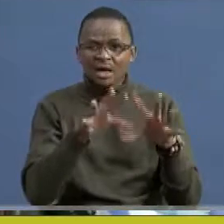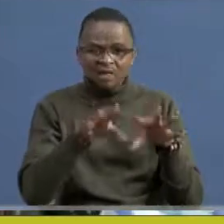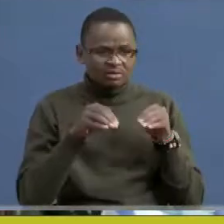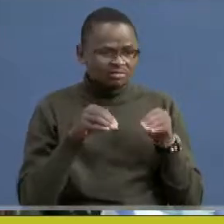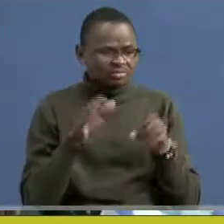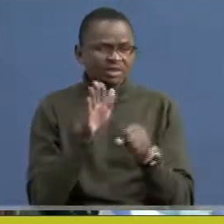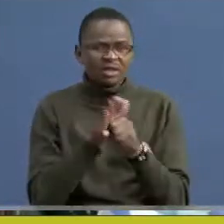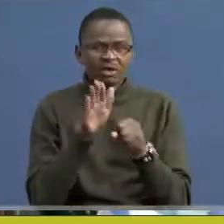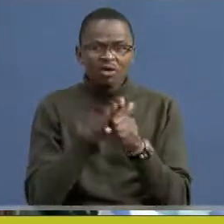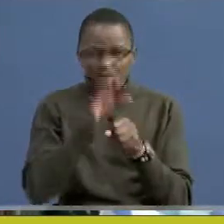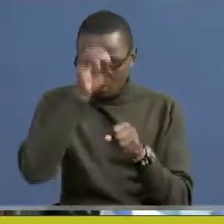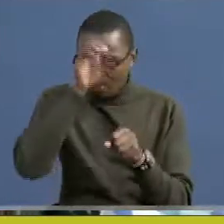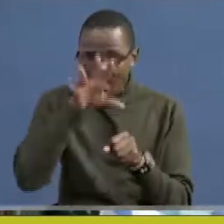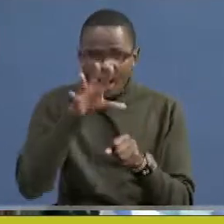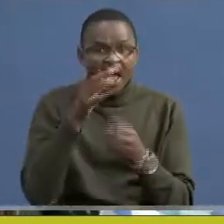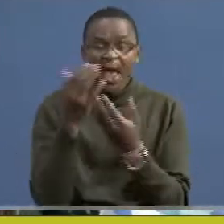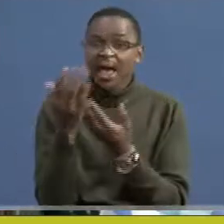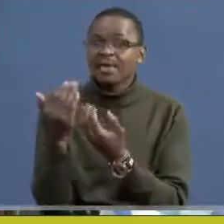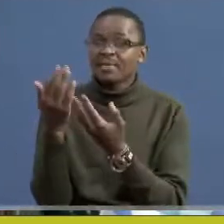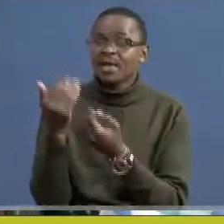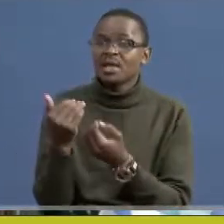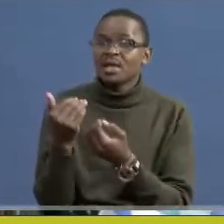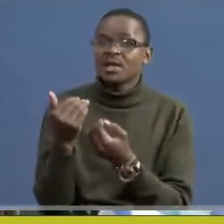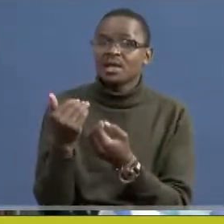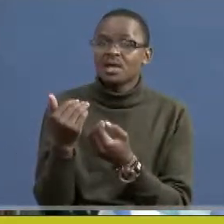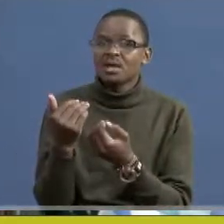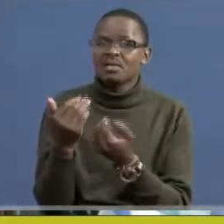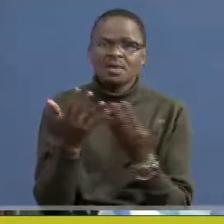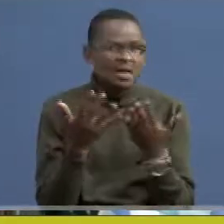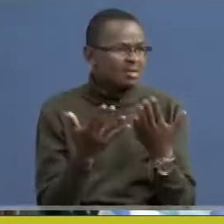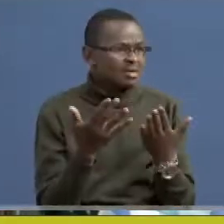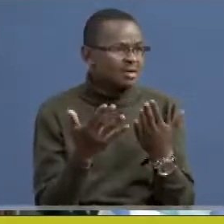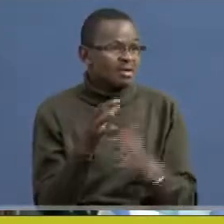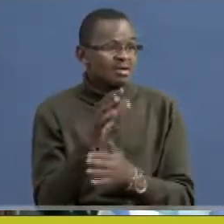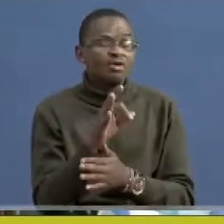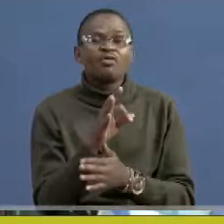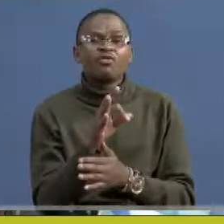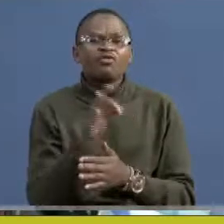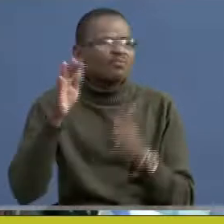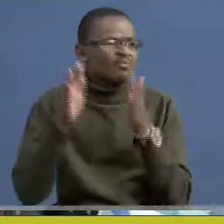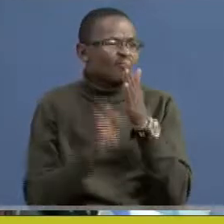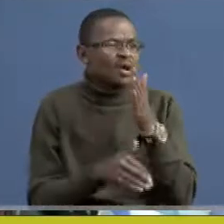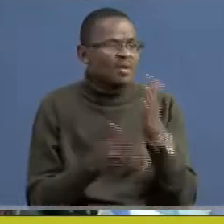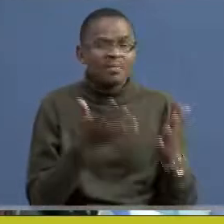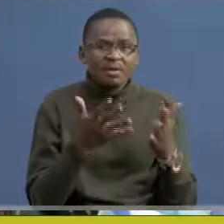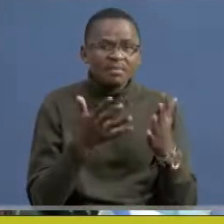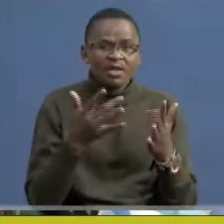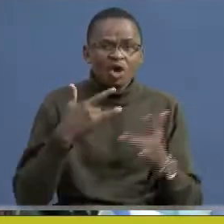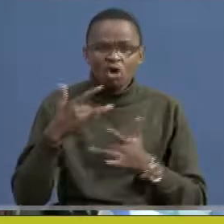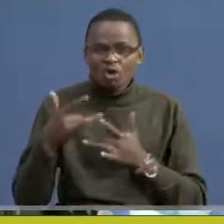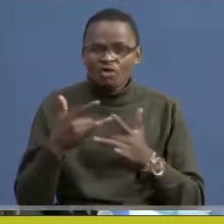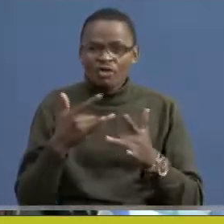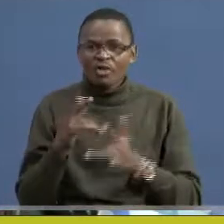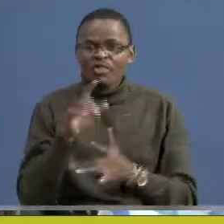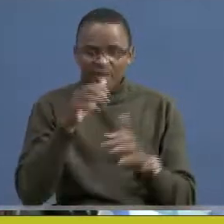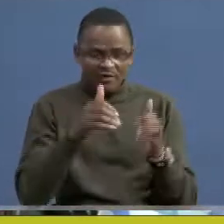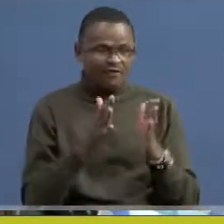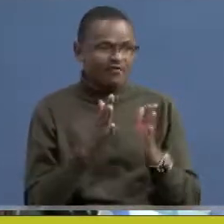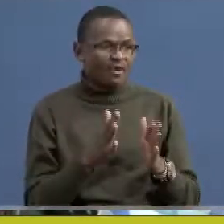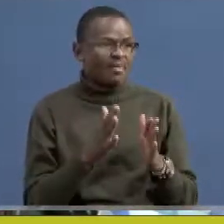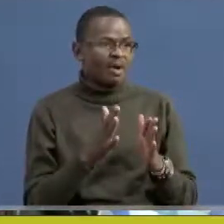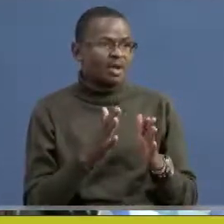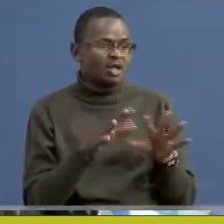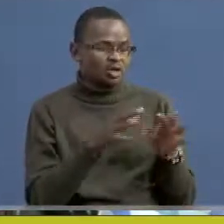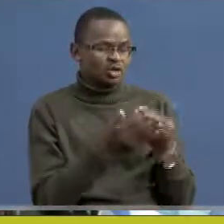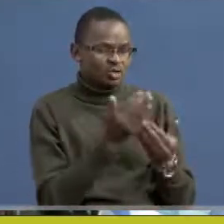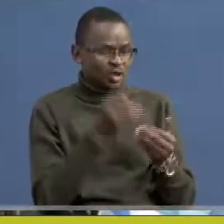shock, because we were expecting at least, if worst scenario, they should have considered that the farmer also needs to